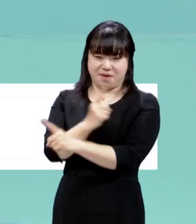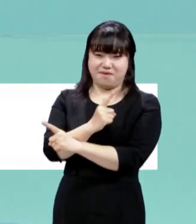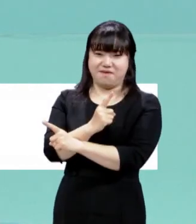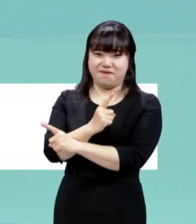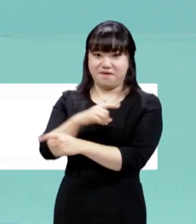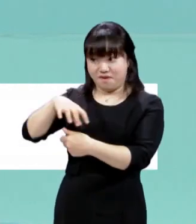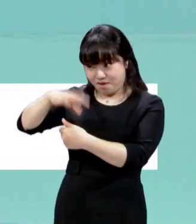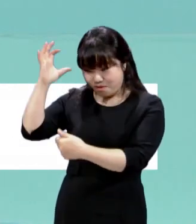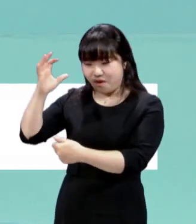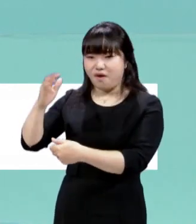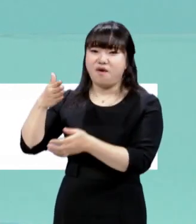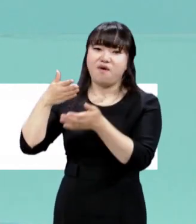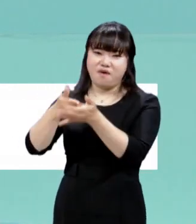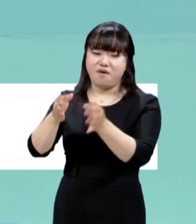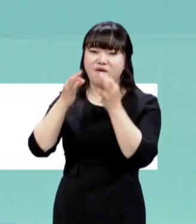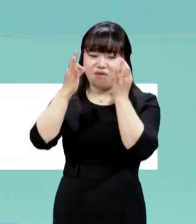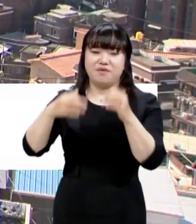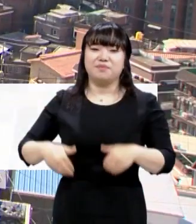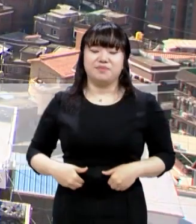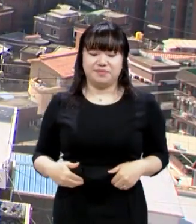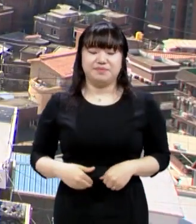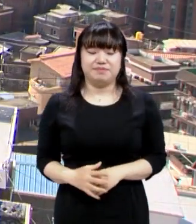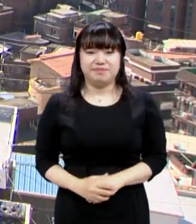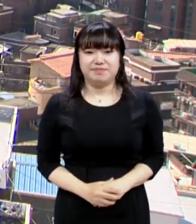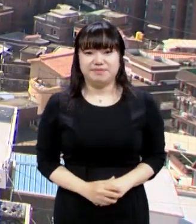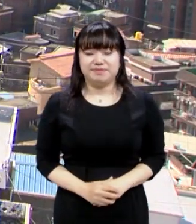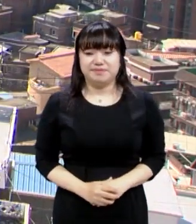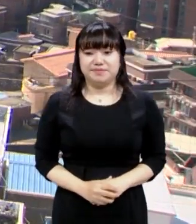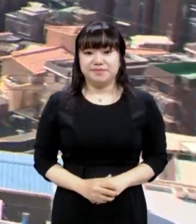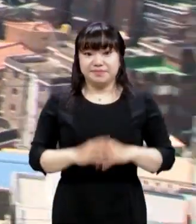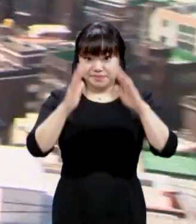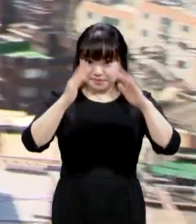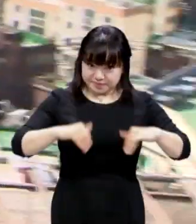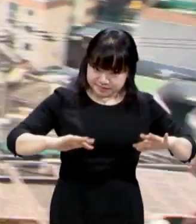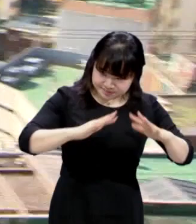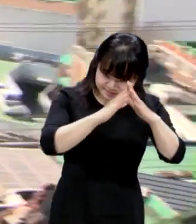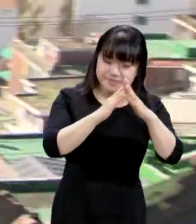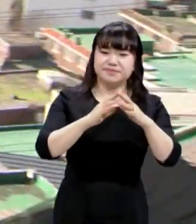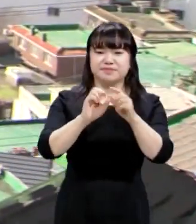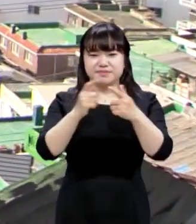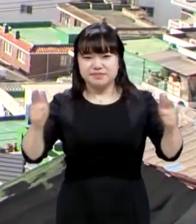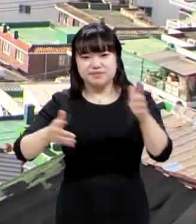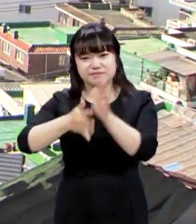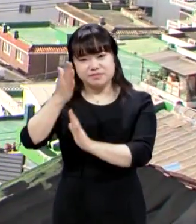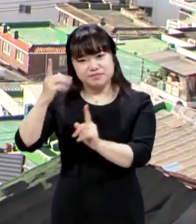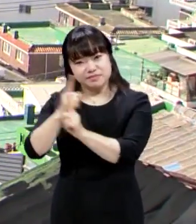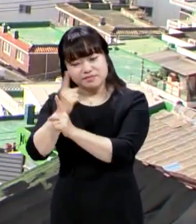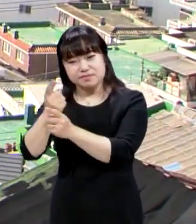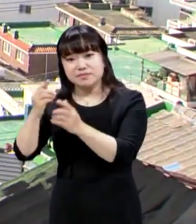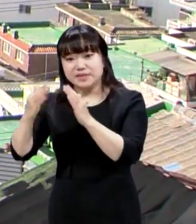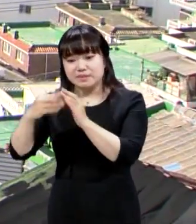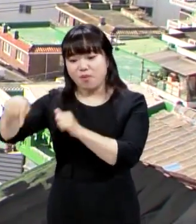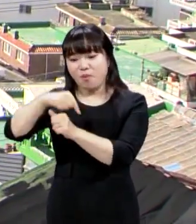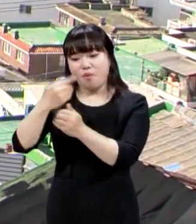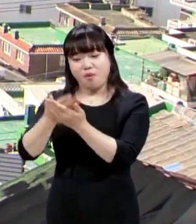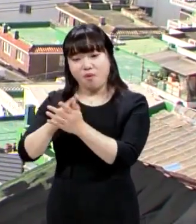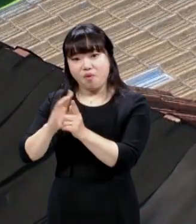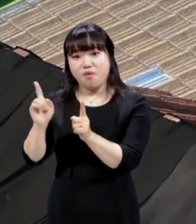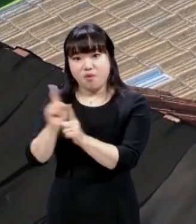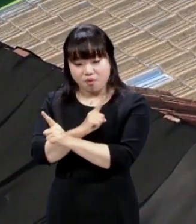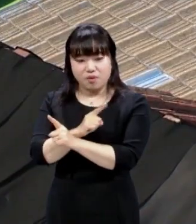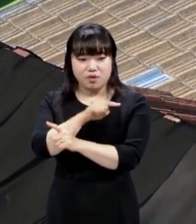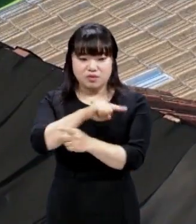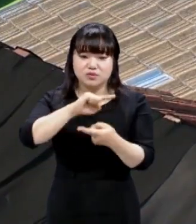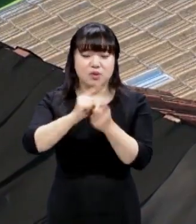그런 시도가 있어야 된다고 보고요 재개발과 재건축 도시재생 등 주거환경 개선 공약도 차별화를